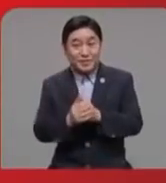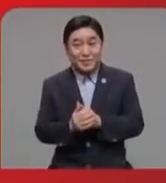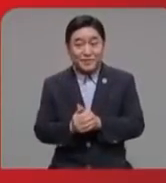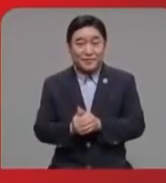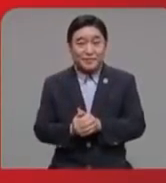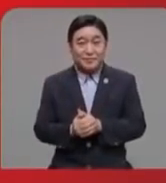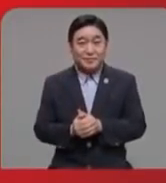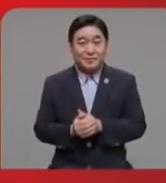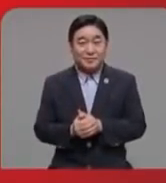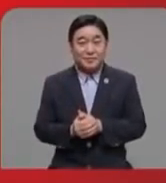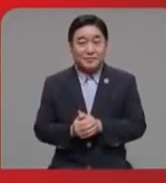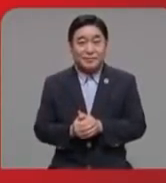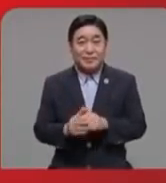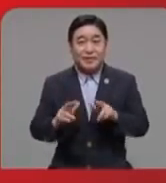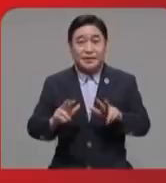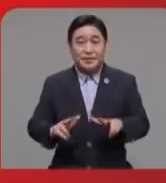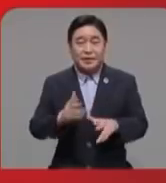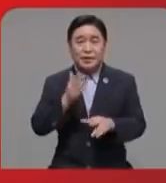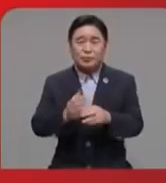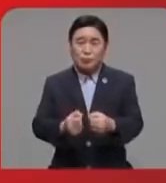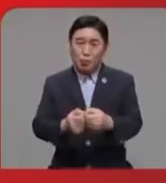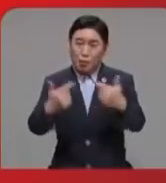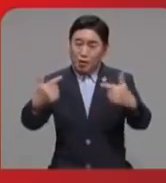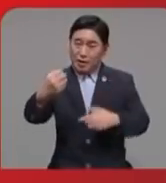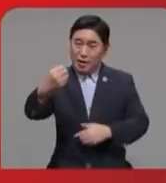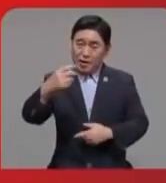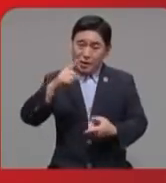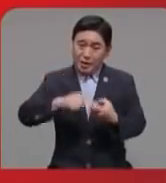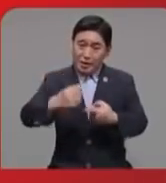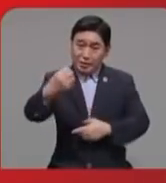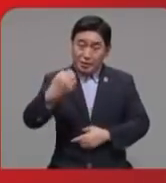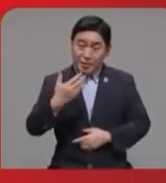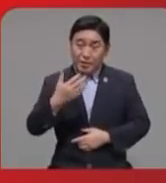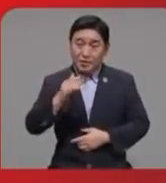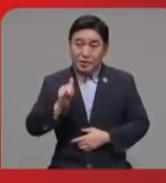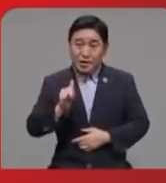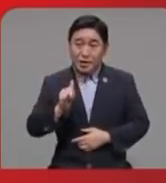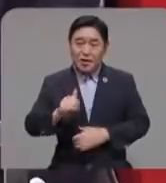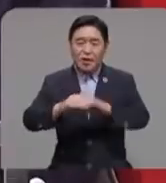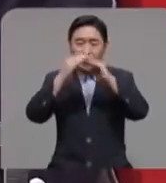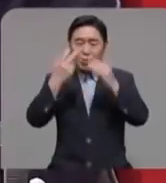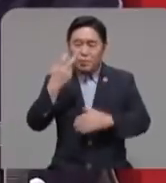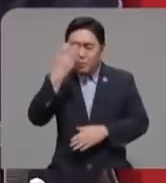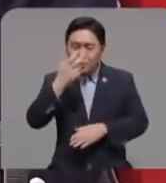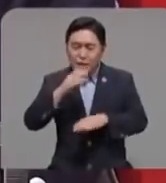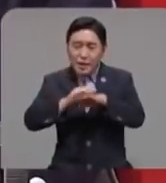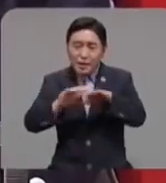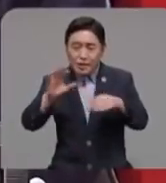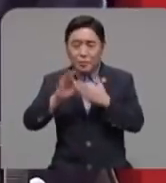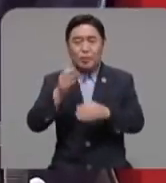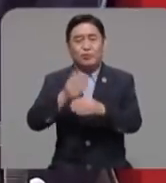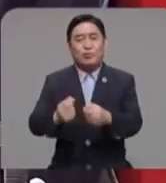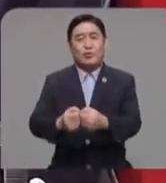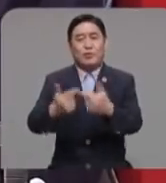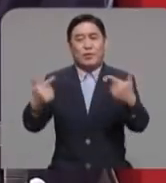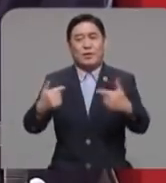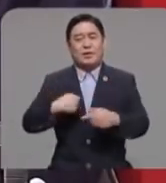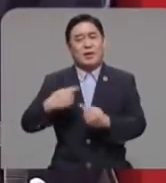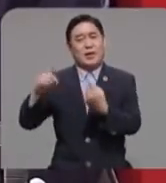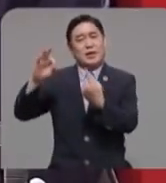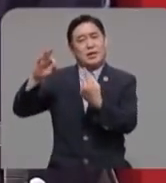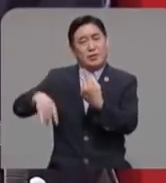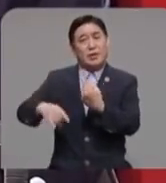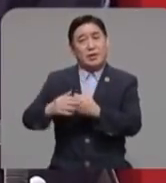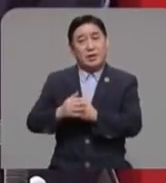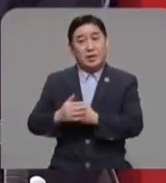물어보겠습니다. 지금 중도 확장성을 계속 말씀하시는데 네. 모든 여론조사 지표를 보면 중도 확장성이 제가 제일